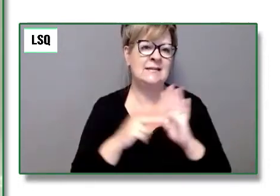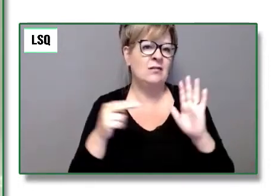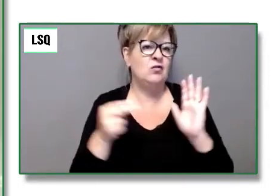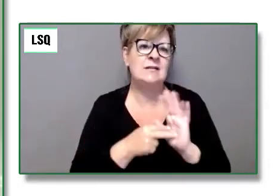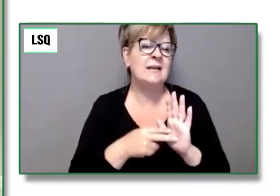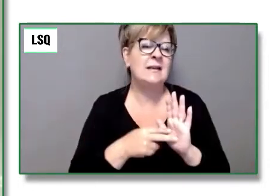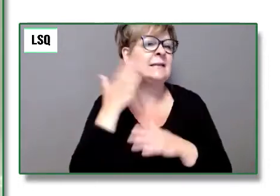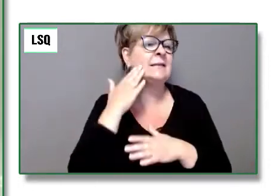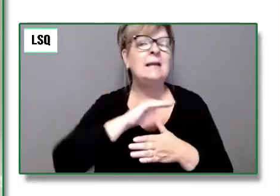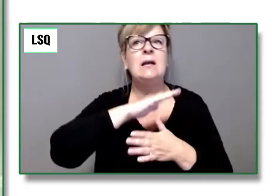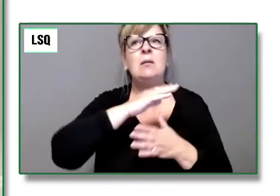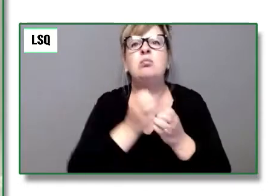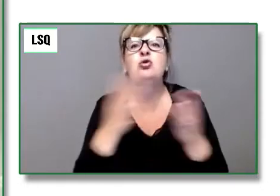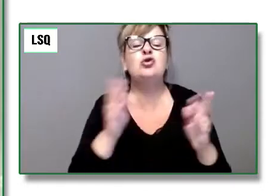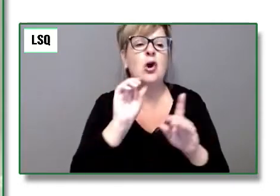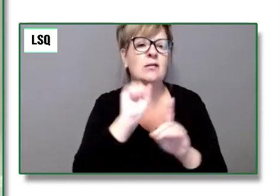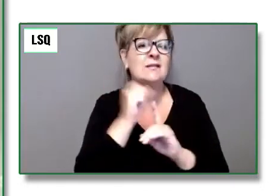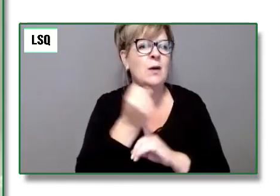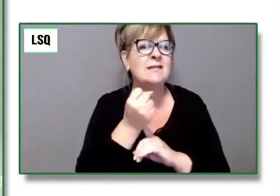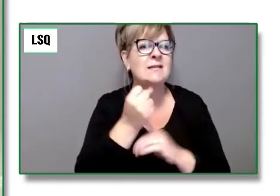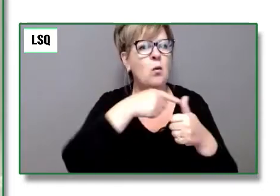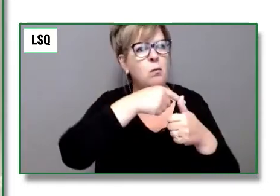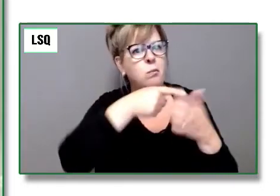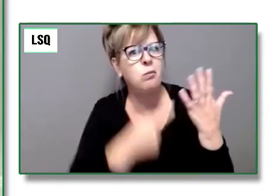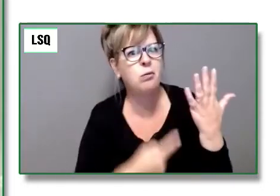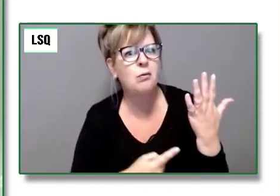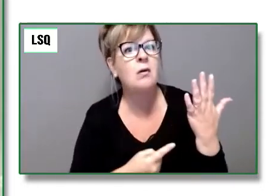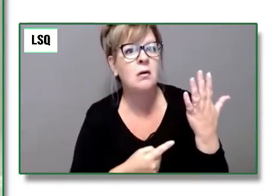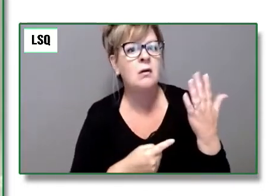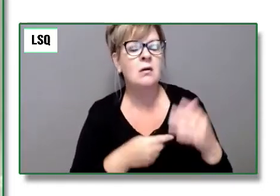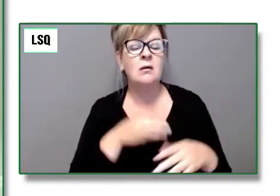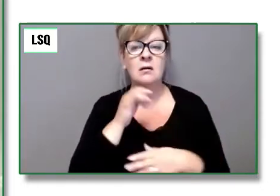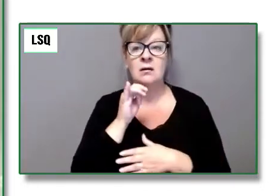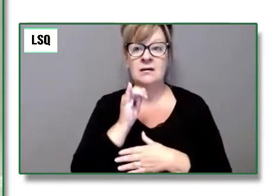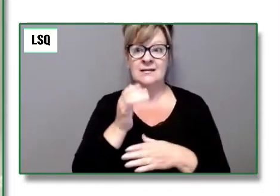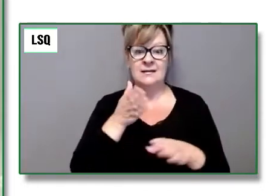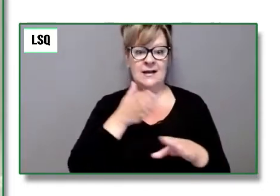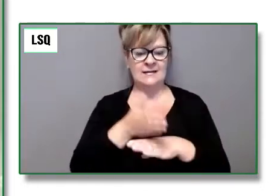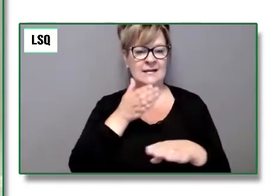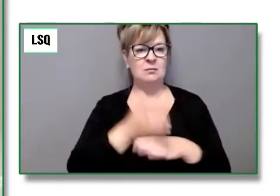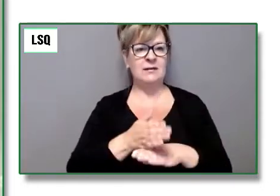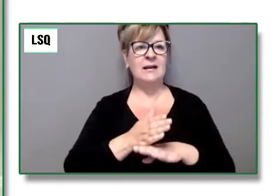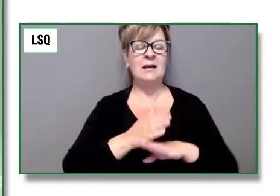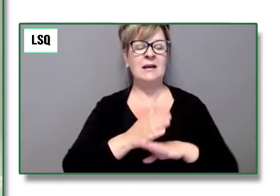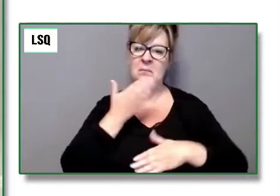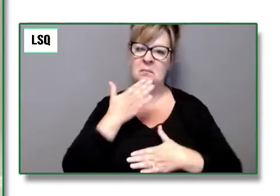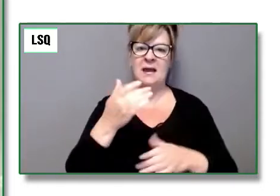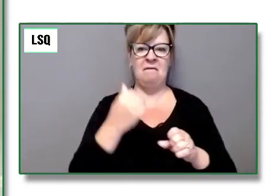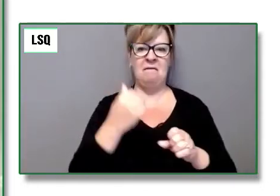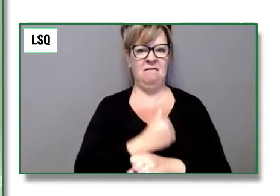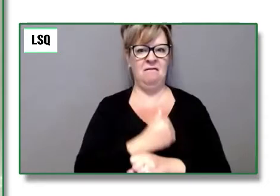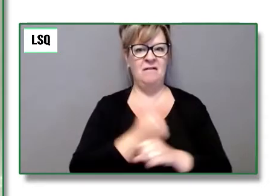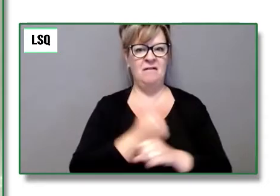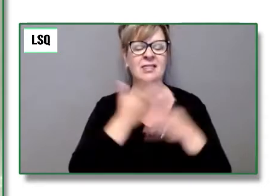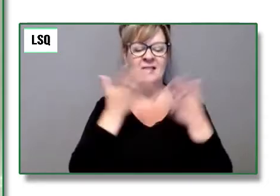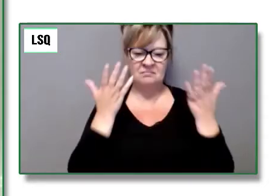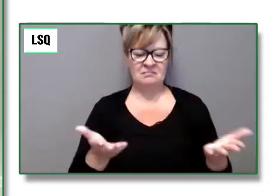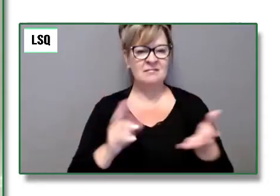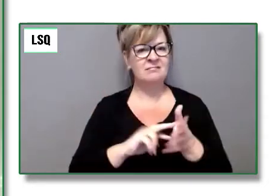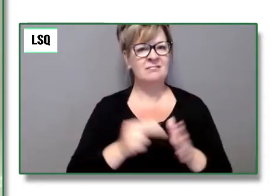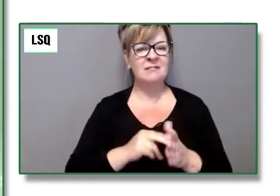une expérience, un sens d'appartenance, un sentiment d'inclusion.